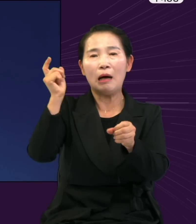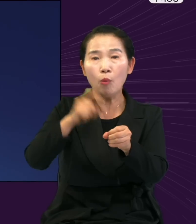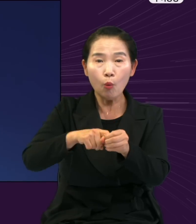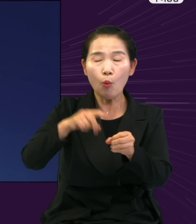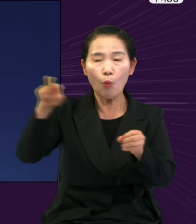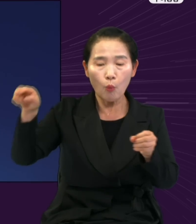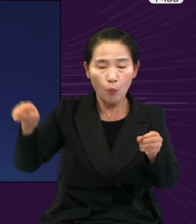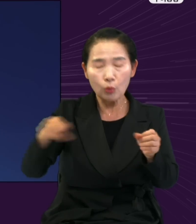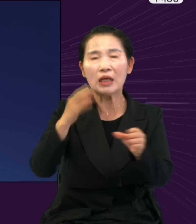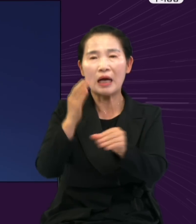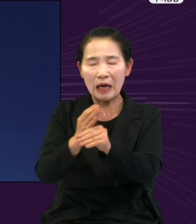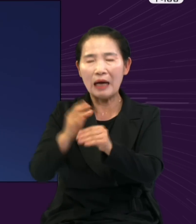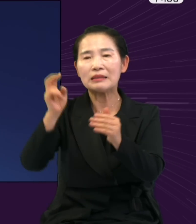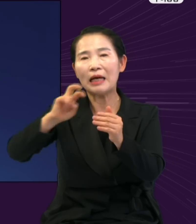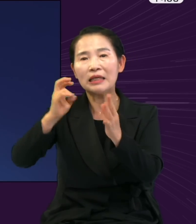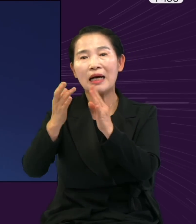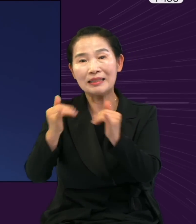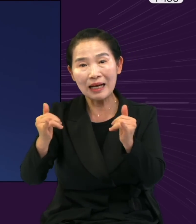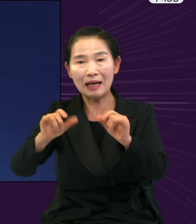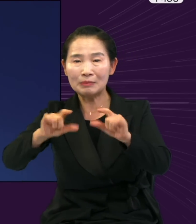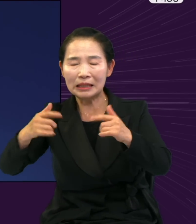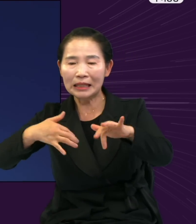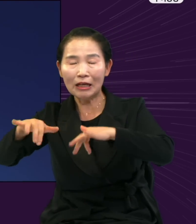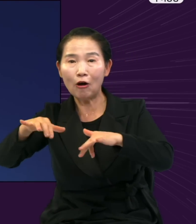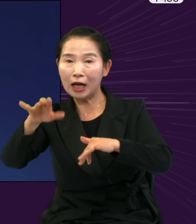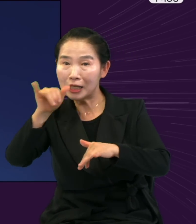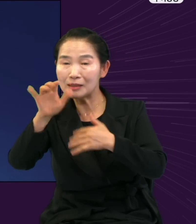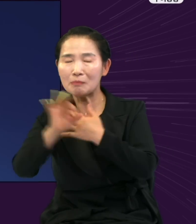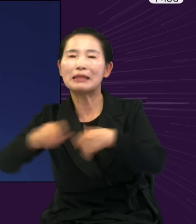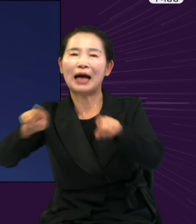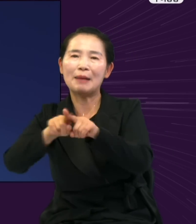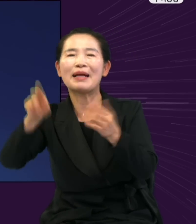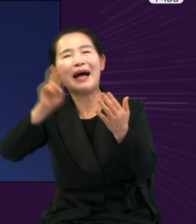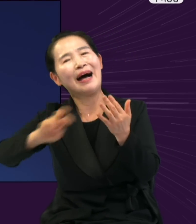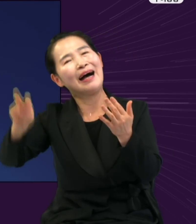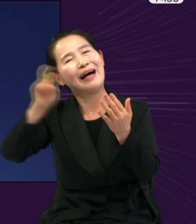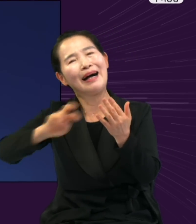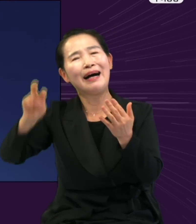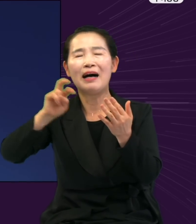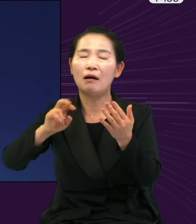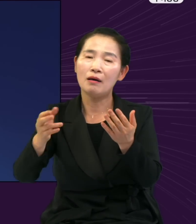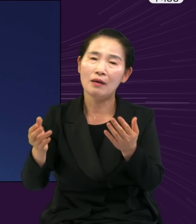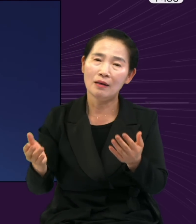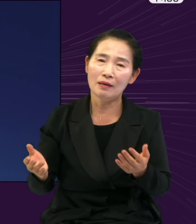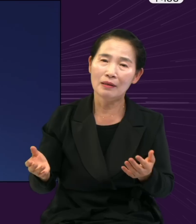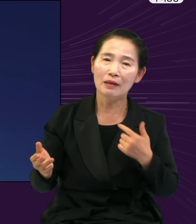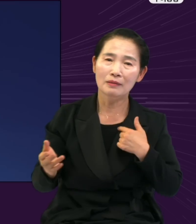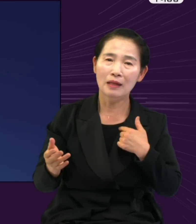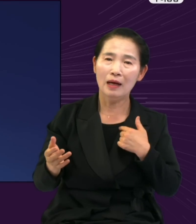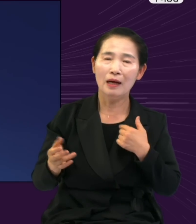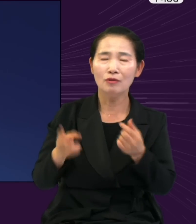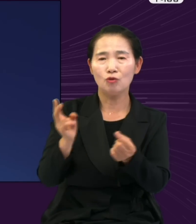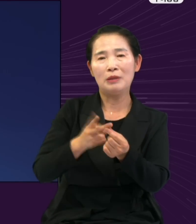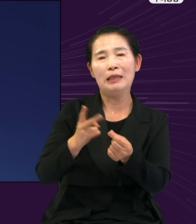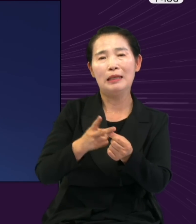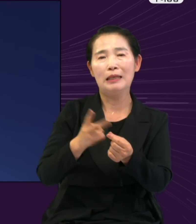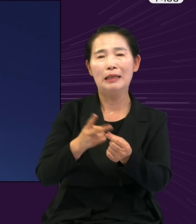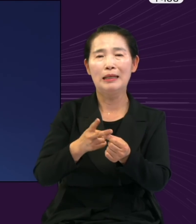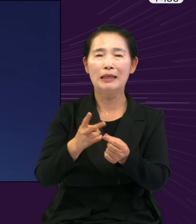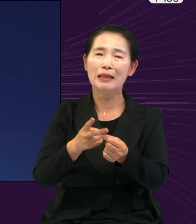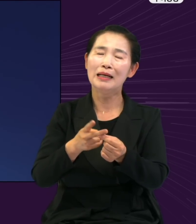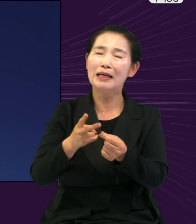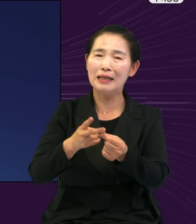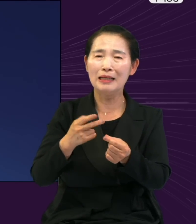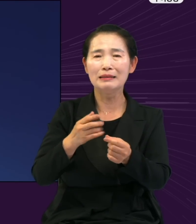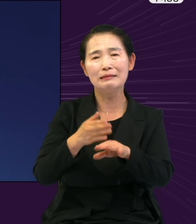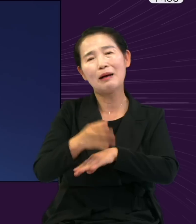길에서 만나면 그들과 함께 찬양하는 일을 했습니다. 그래서 늘 저는 그의 그 일의 뒷전이었죠.